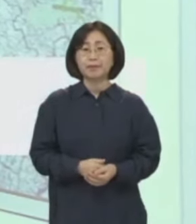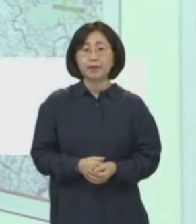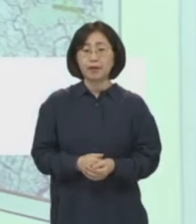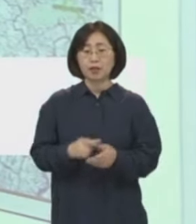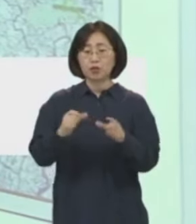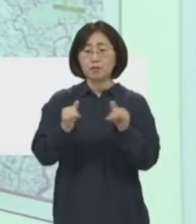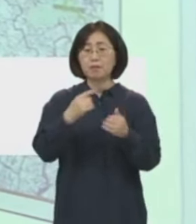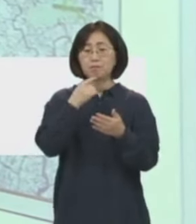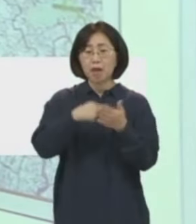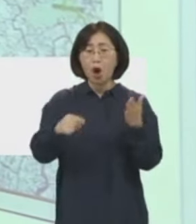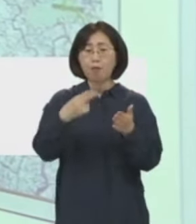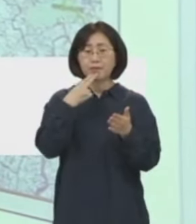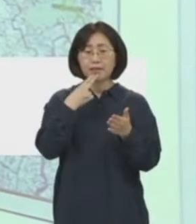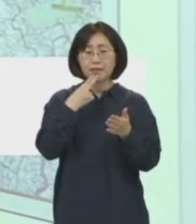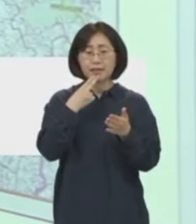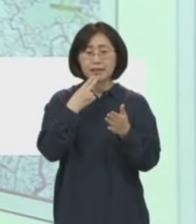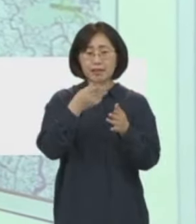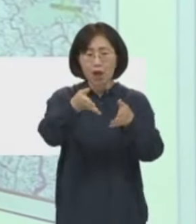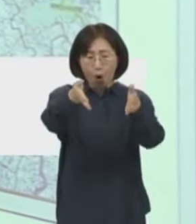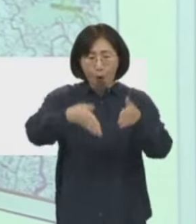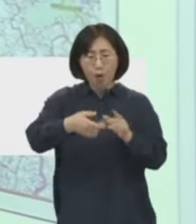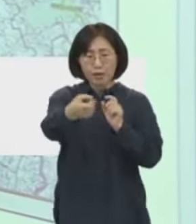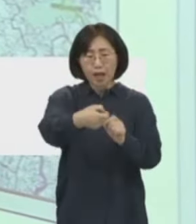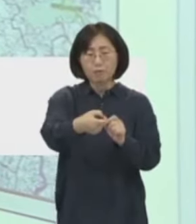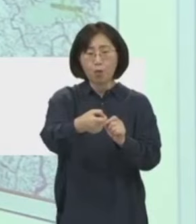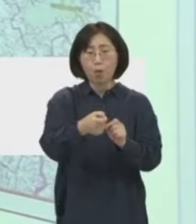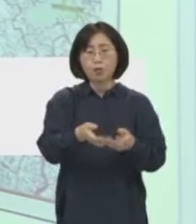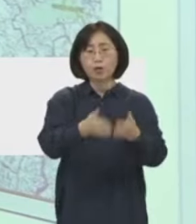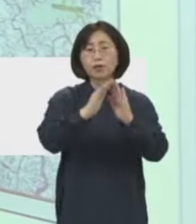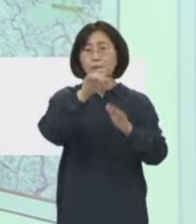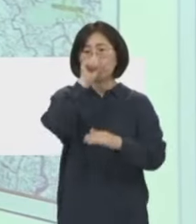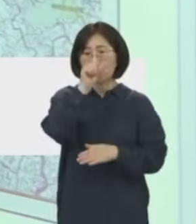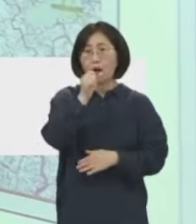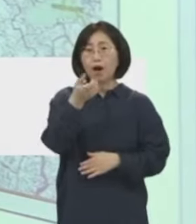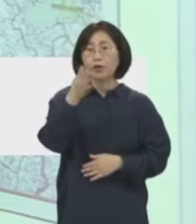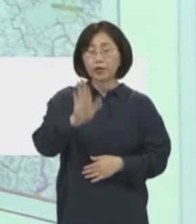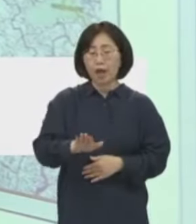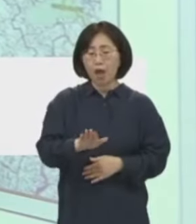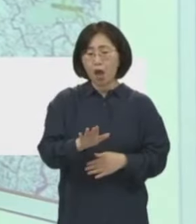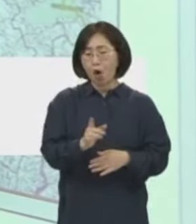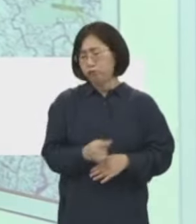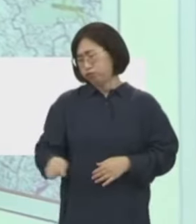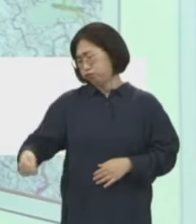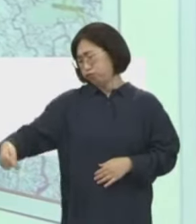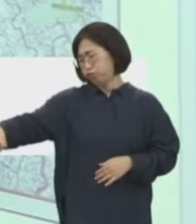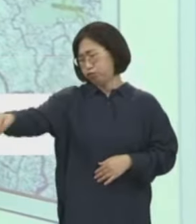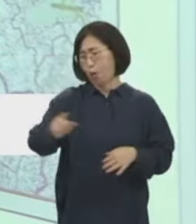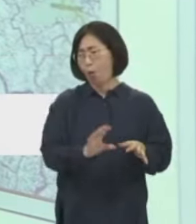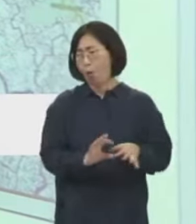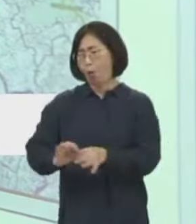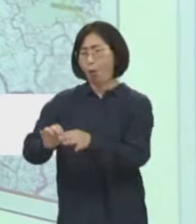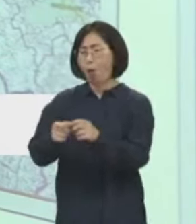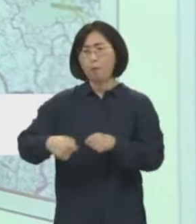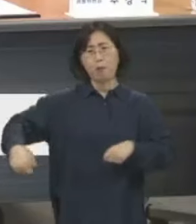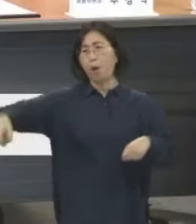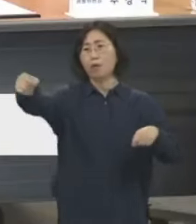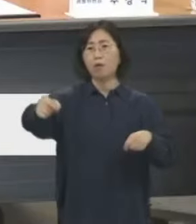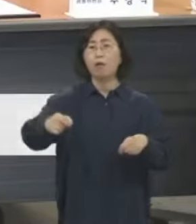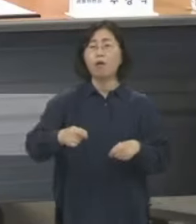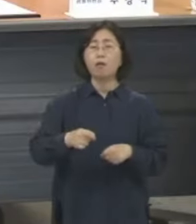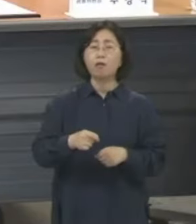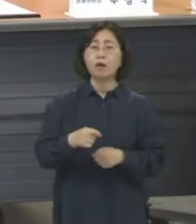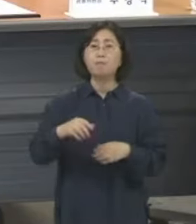상태에서 최단거리로 갔으면 좋겠다라고 생각하고 있는데 오히려 최원 거리로 지금 돌아가는 문제에 대해서 주민들은 다 반발을 하고